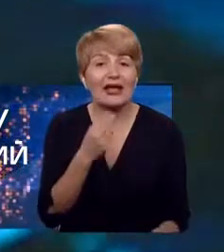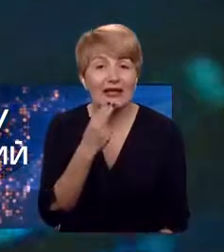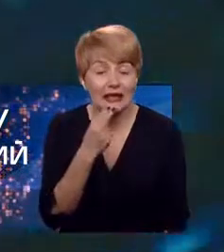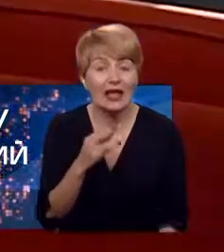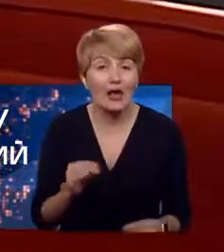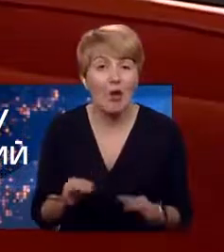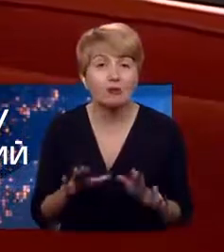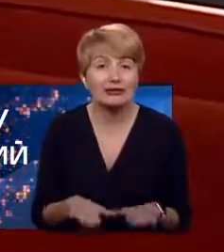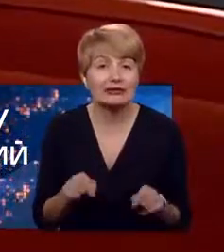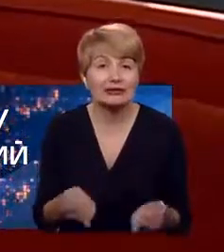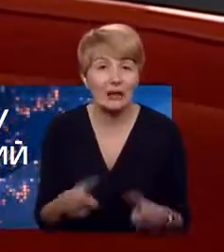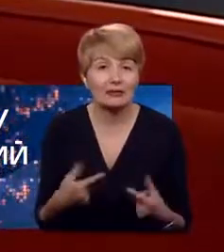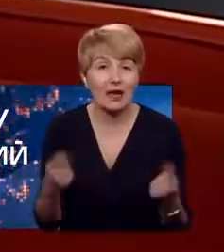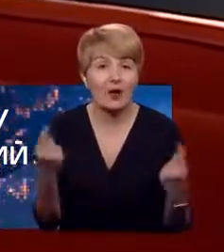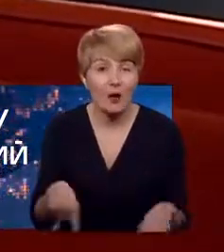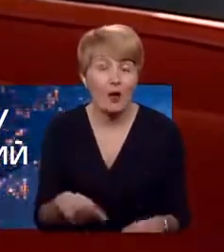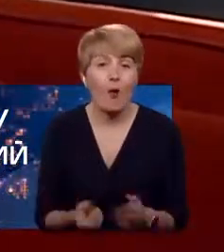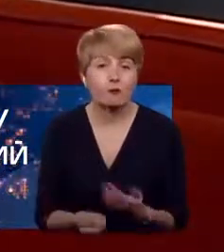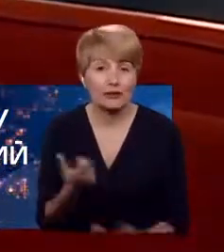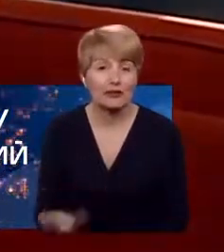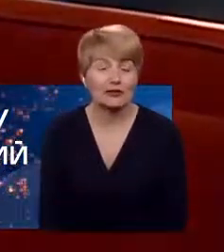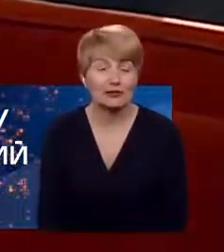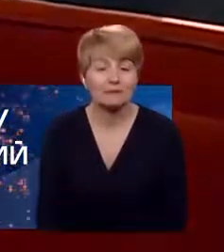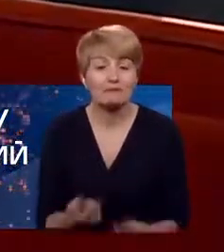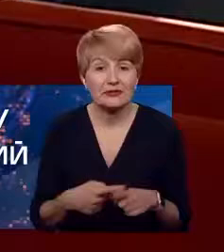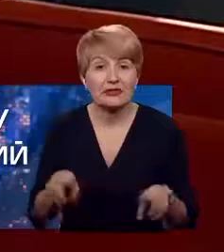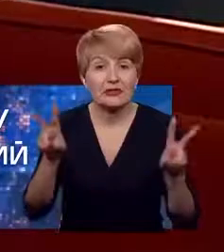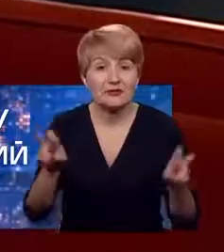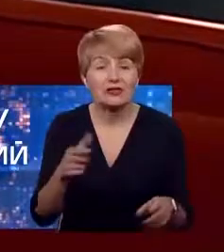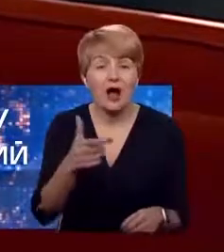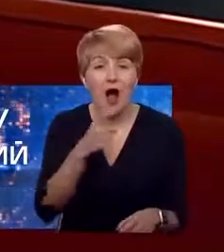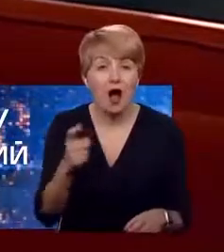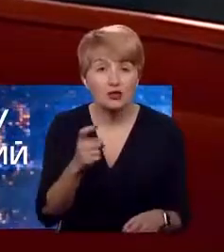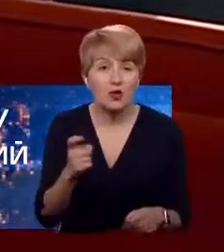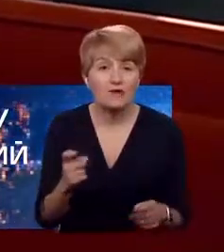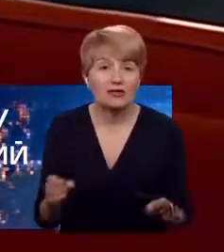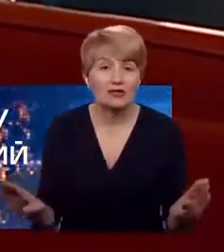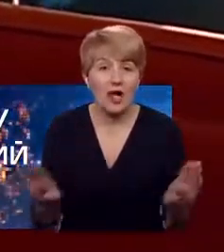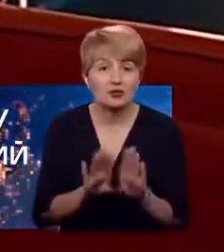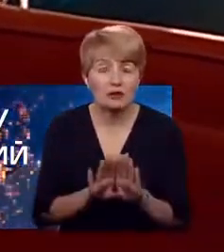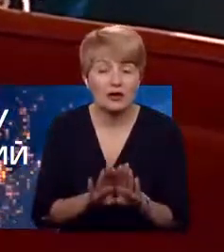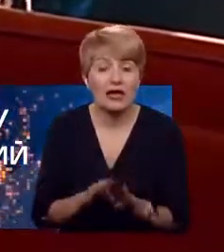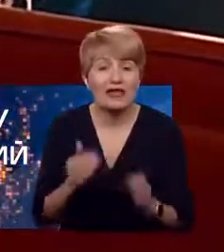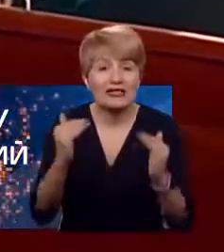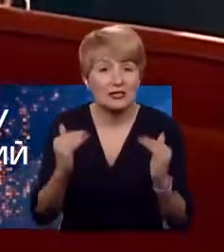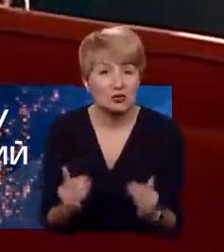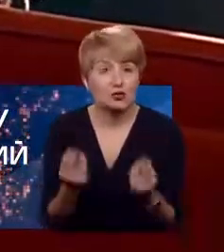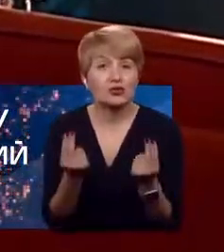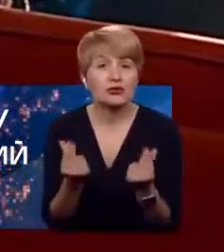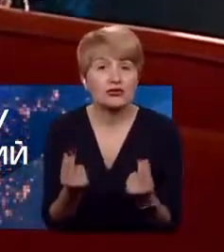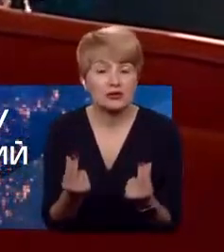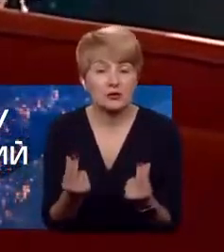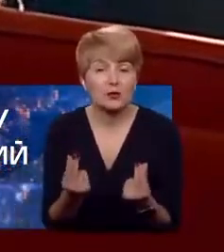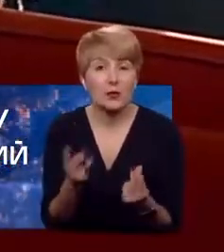ми опинились. Ця схема називається газовий зашмур. Працює вона дуже банально. Знижуючи ціну на